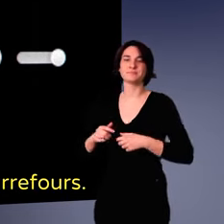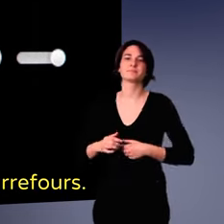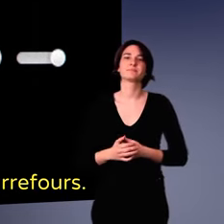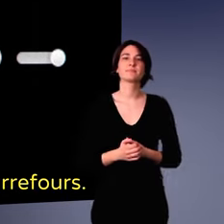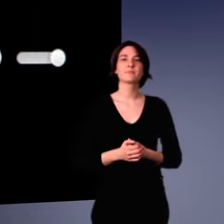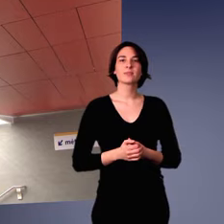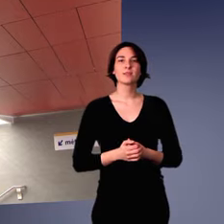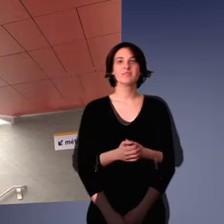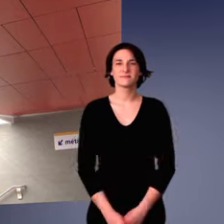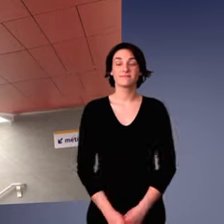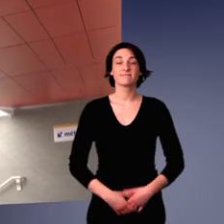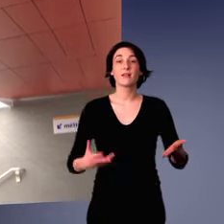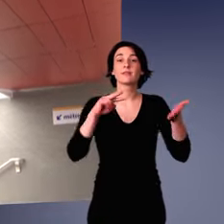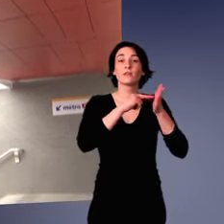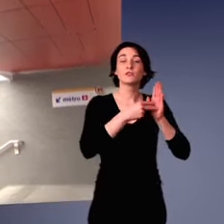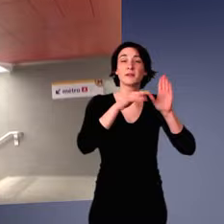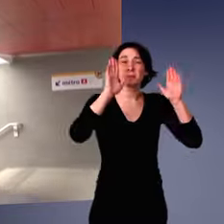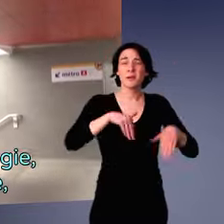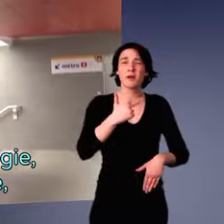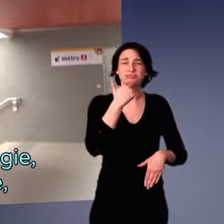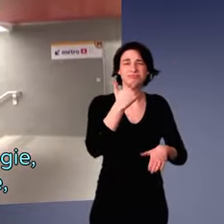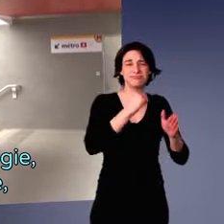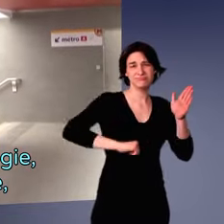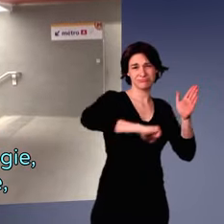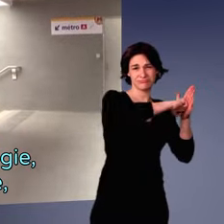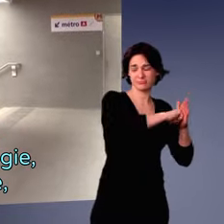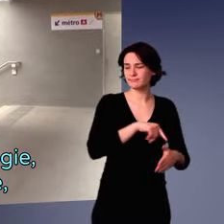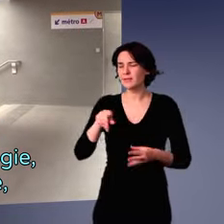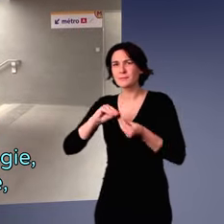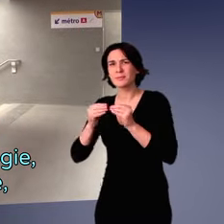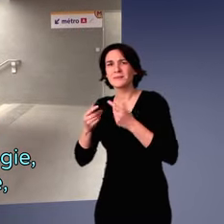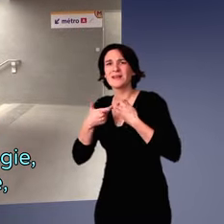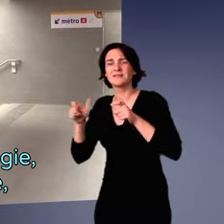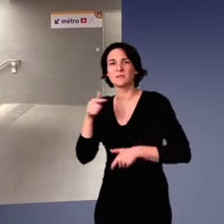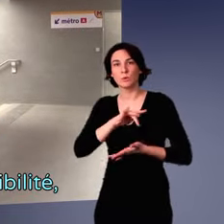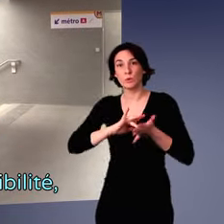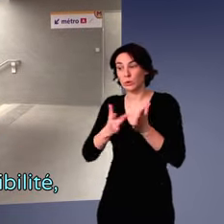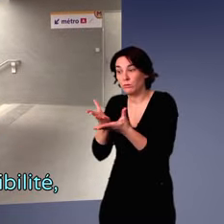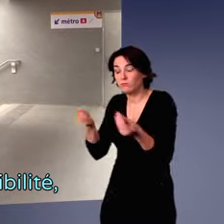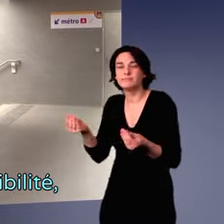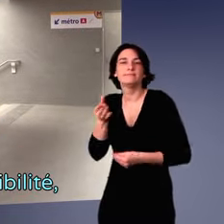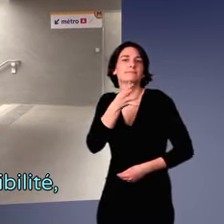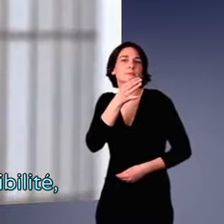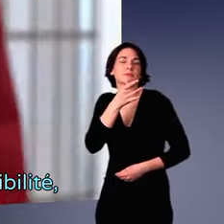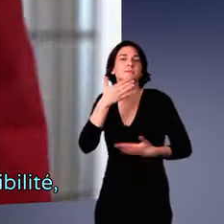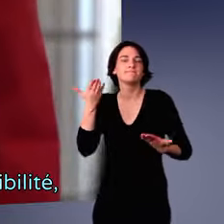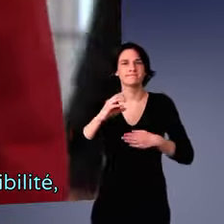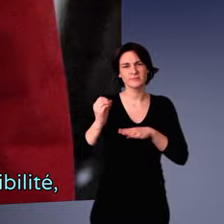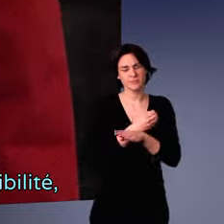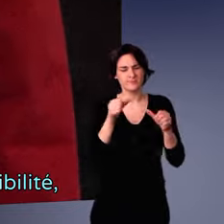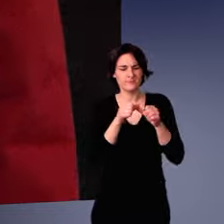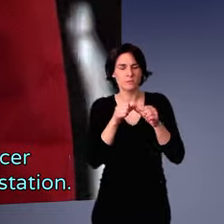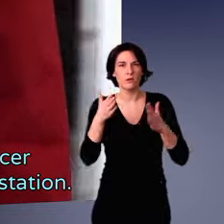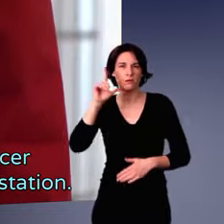des Carrefour mais comme la technologie si performante soit-elle ne peut régler tous les problèmes